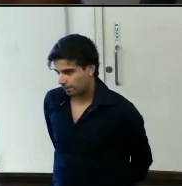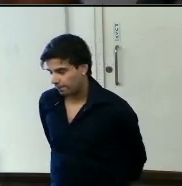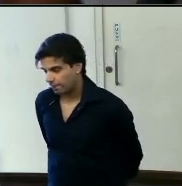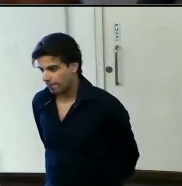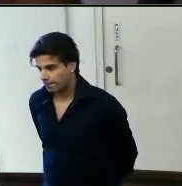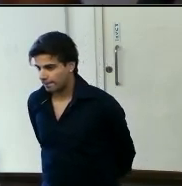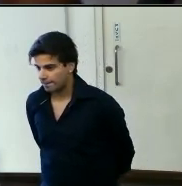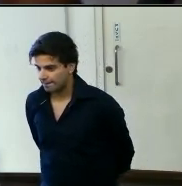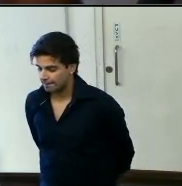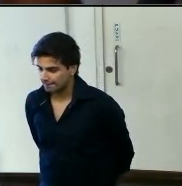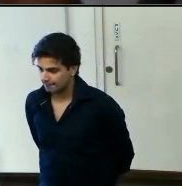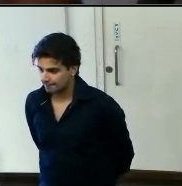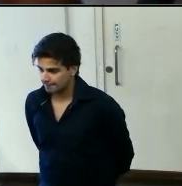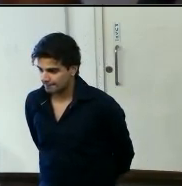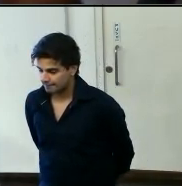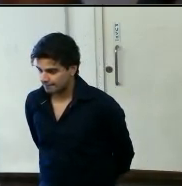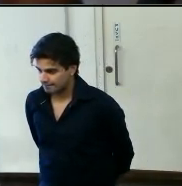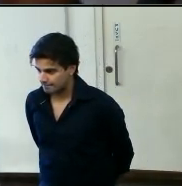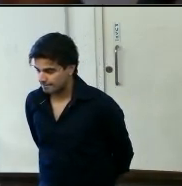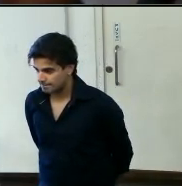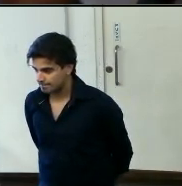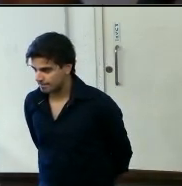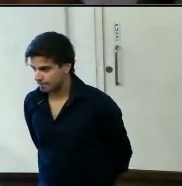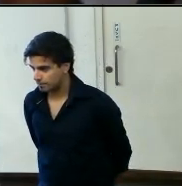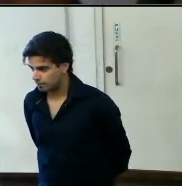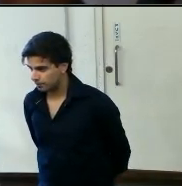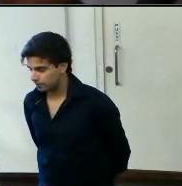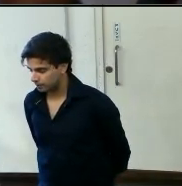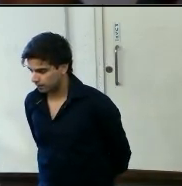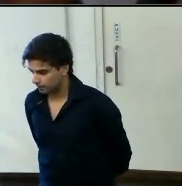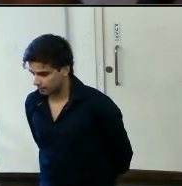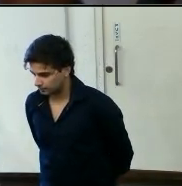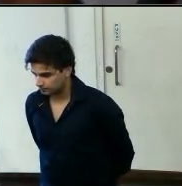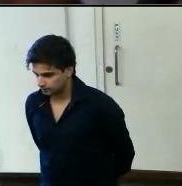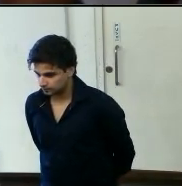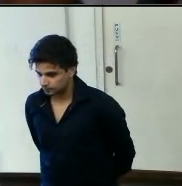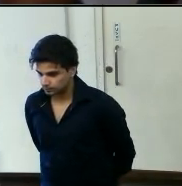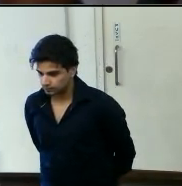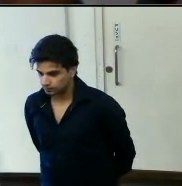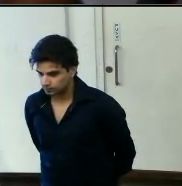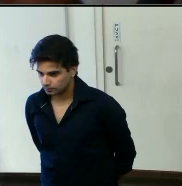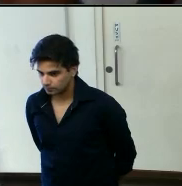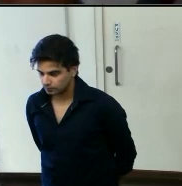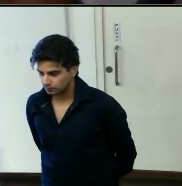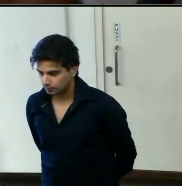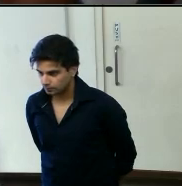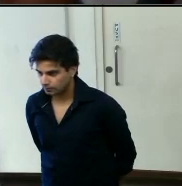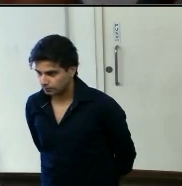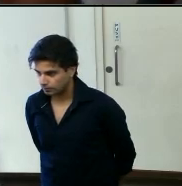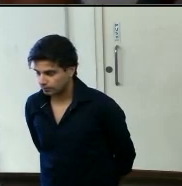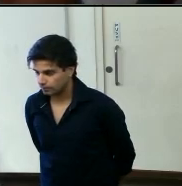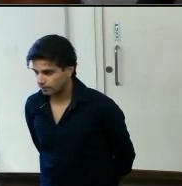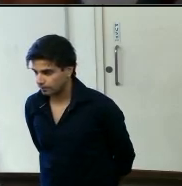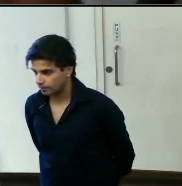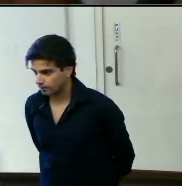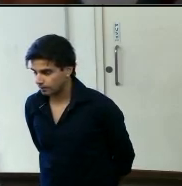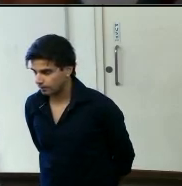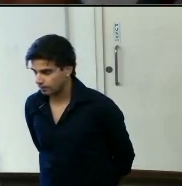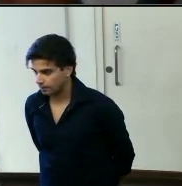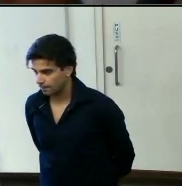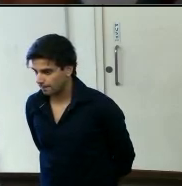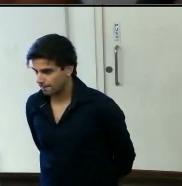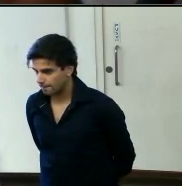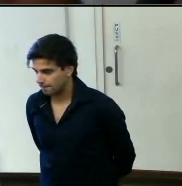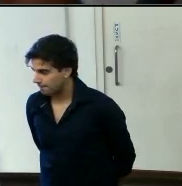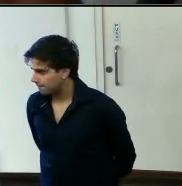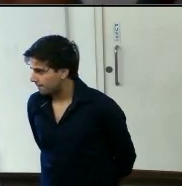ಯಾಕೆಂದರೆ ನನ್ನ ಕೃತಿಗಳಿಗೆ ಏನು ಅಂದರೆ ಇತಿಹಾಸ ಇದೆಯಾ ಅಂತ. ಅಂದರೆ ವಾಸು ಮಾಡಿದ್ದಾರೆ, ಪಣಿಕರ್ ಮಾಡಿರೋರು, ಅನೇಕ ಕಲಾವಿದರು ಮಾಡಿದ್ದಾರೆ.